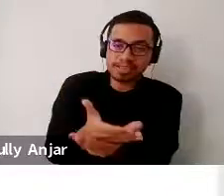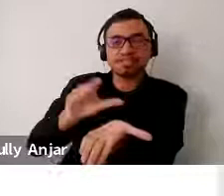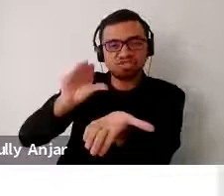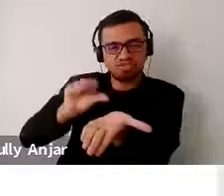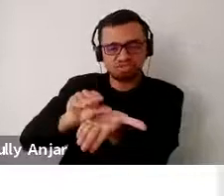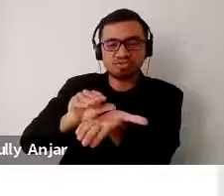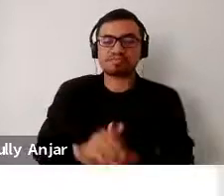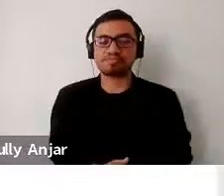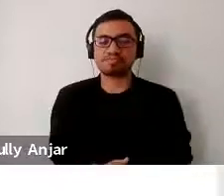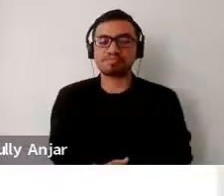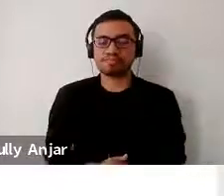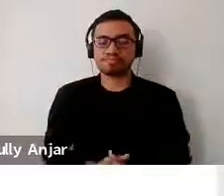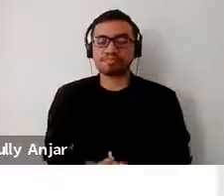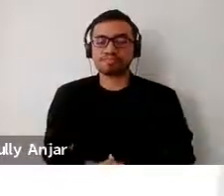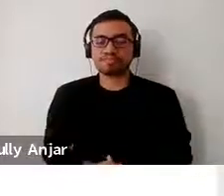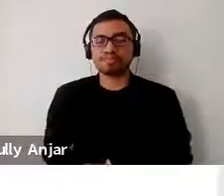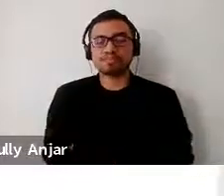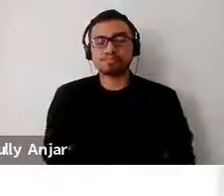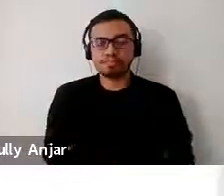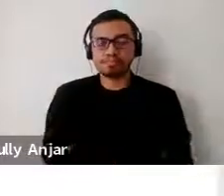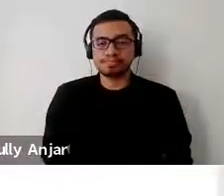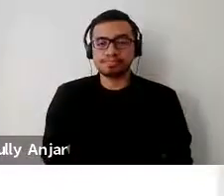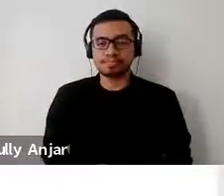sebetulnya mereka